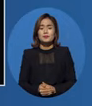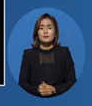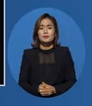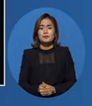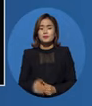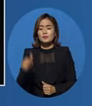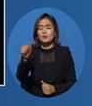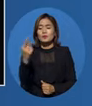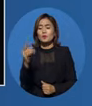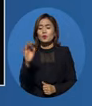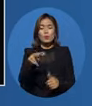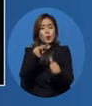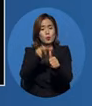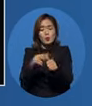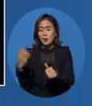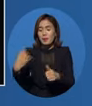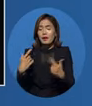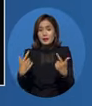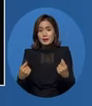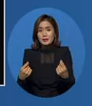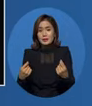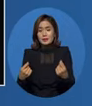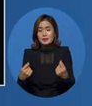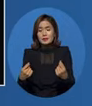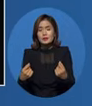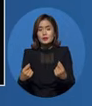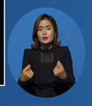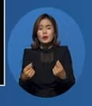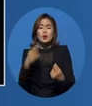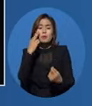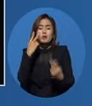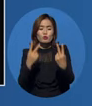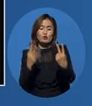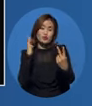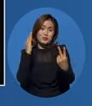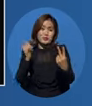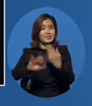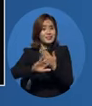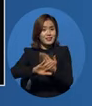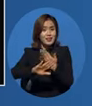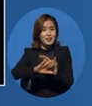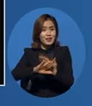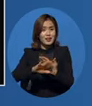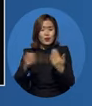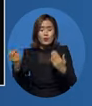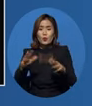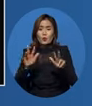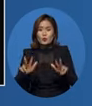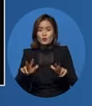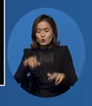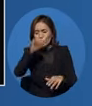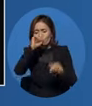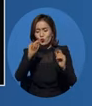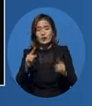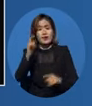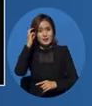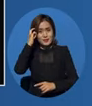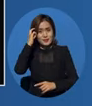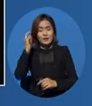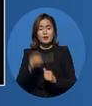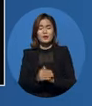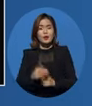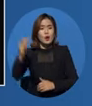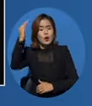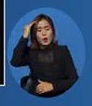구보 께서 말씀 하셨듯이 펌프와 바이트를 상당히 다르고 또 이렇게 좋은 사실은 굉장히 좋은 기회라고 생각합니다